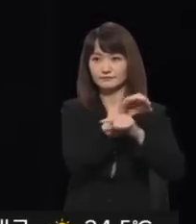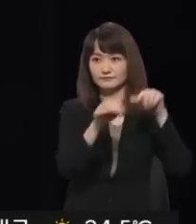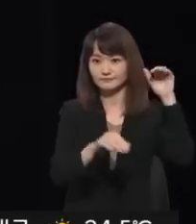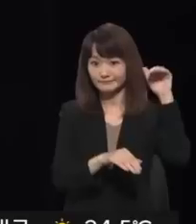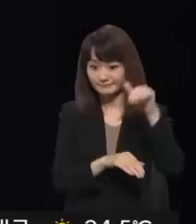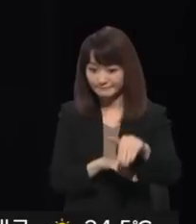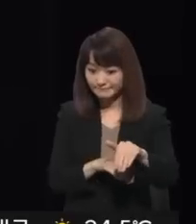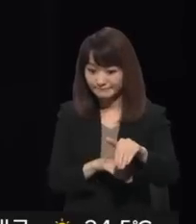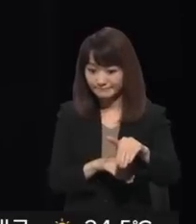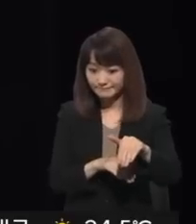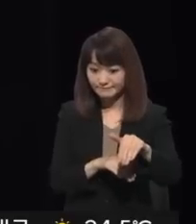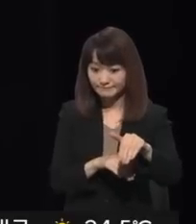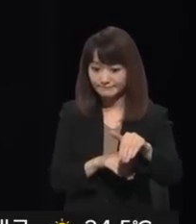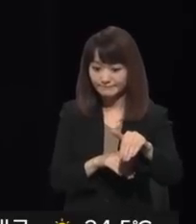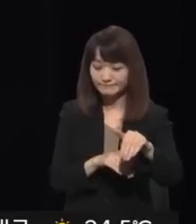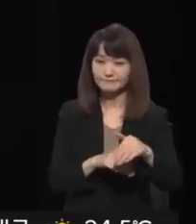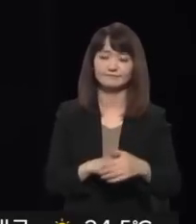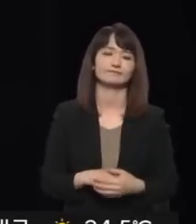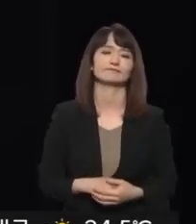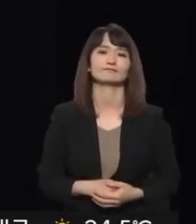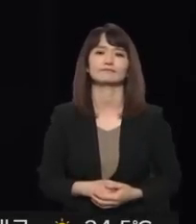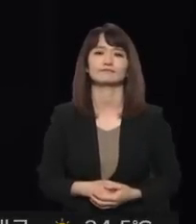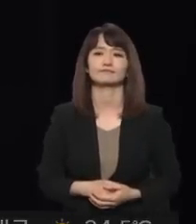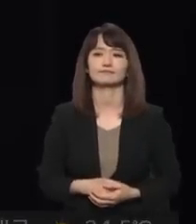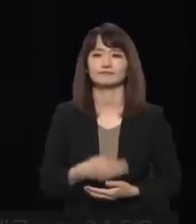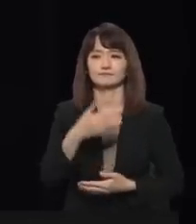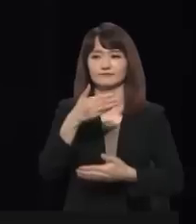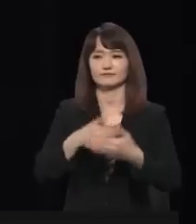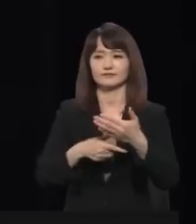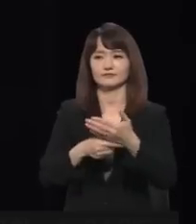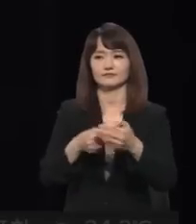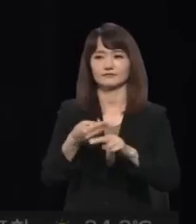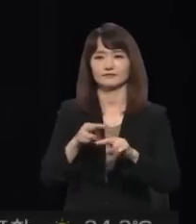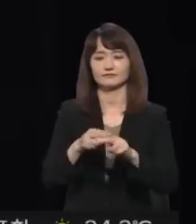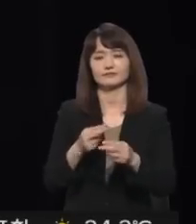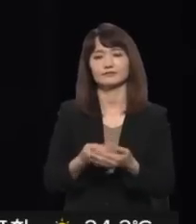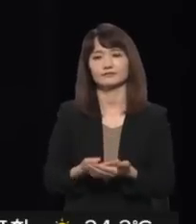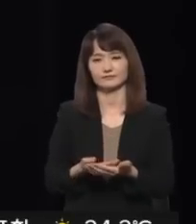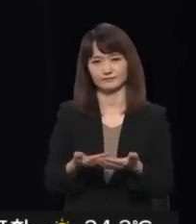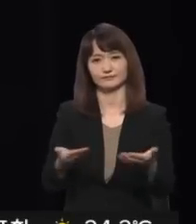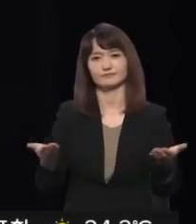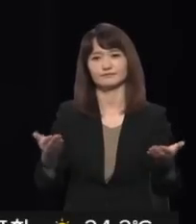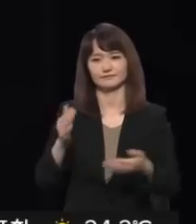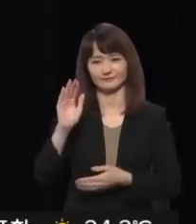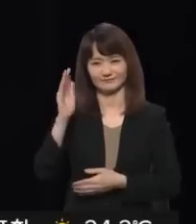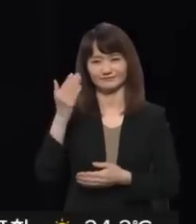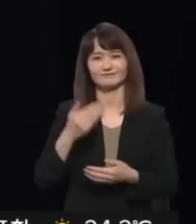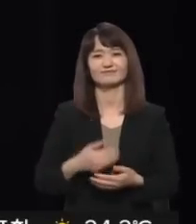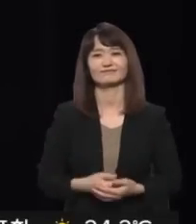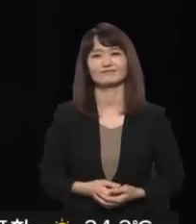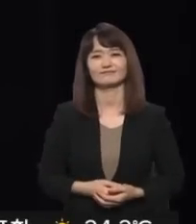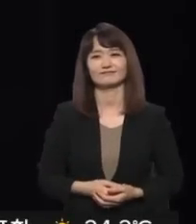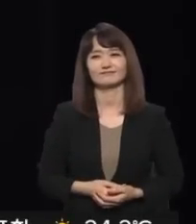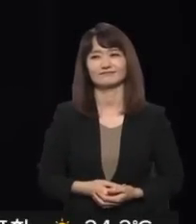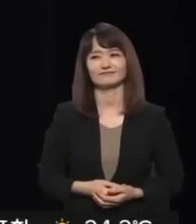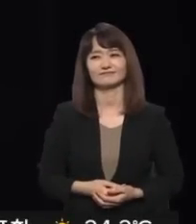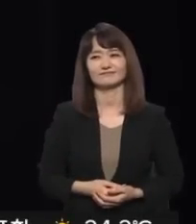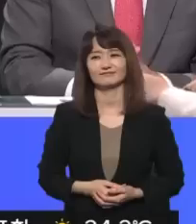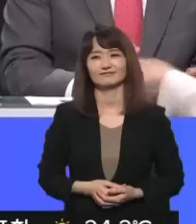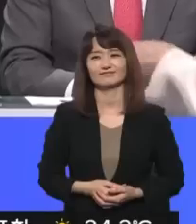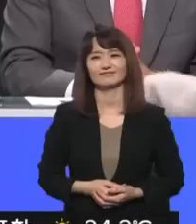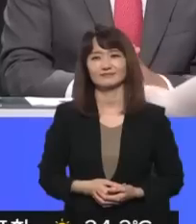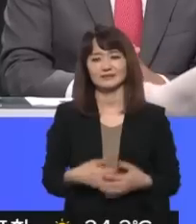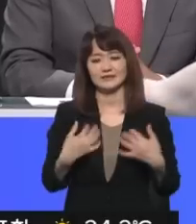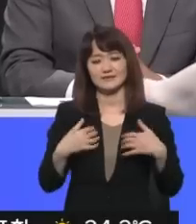늘 나가야 되니까요. 민주당 이야기는 안 합니까? 아, 할 겁니다. 이거 끝나고 아, 네, 바로 할 거니까요. 예, 네, 바로. 재미가 없어요. 청취율이 떨어져서 걱정이 있으신가